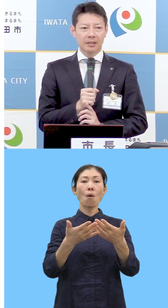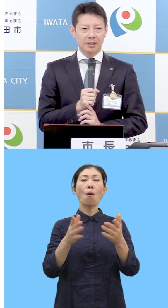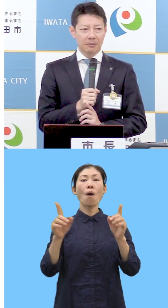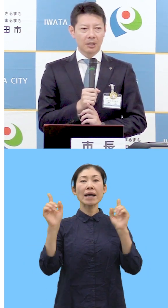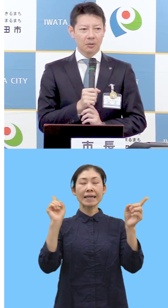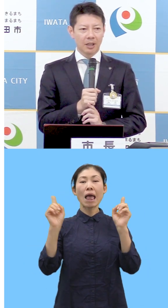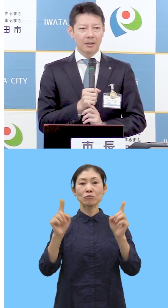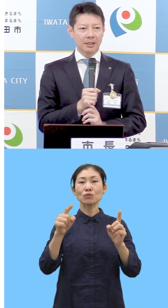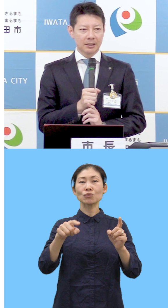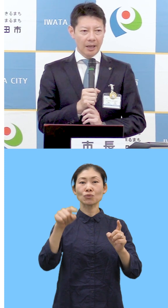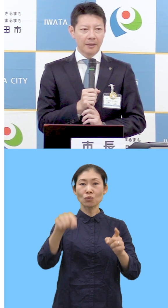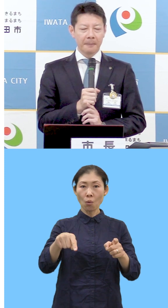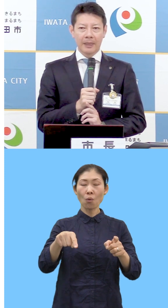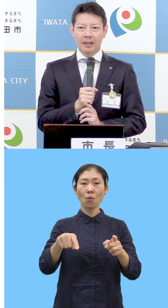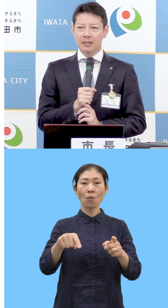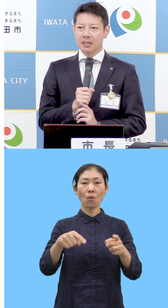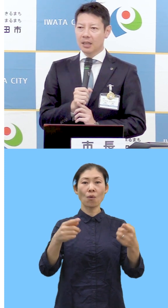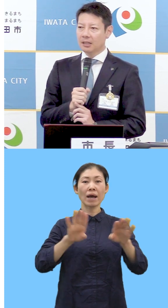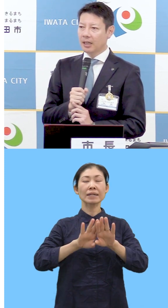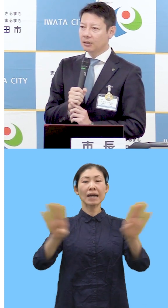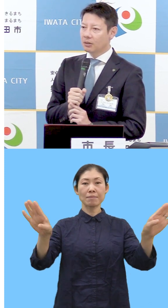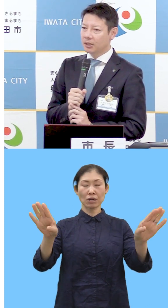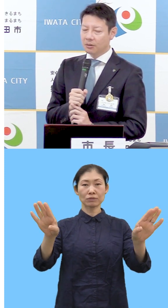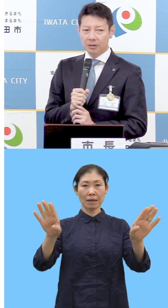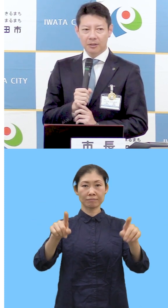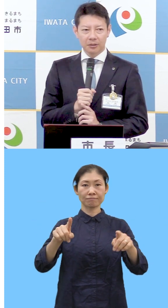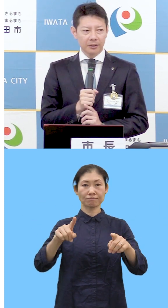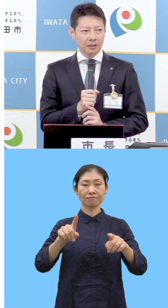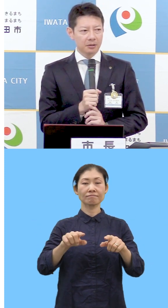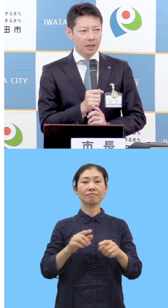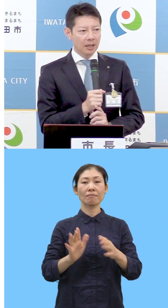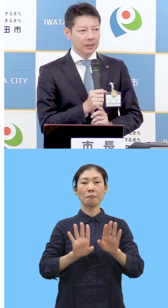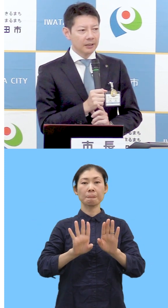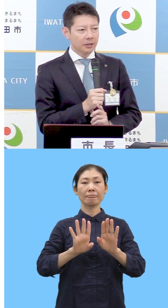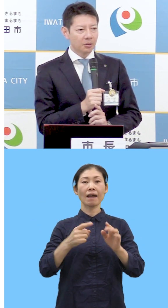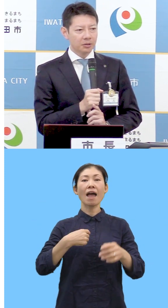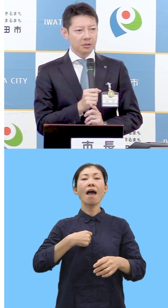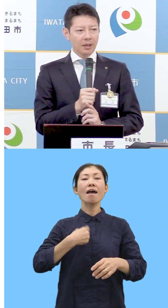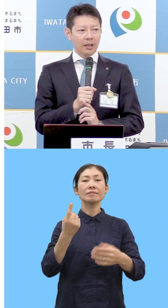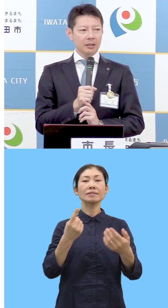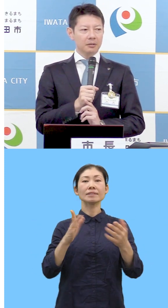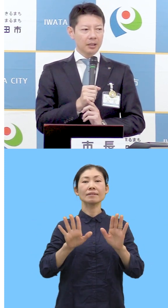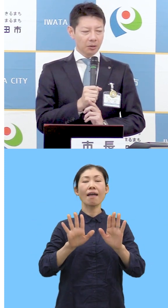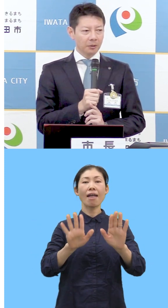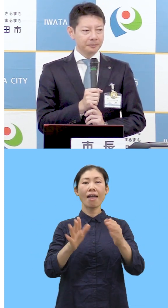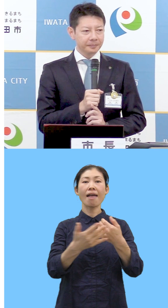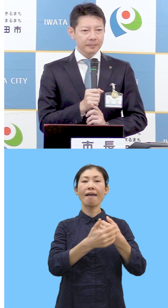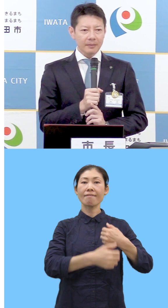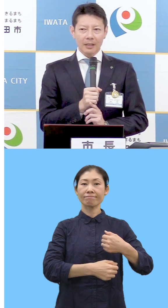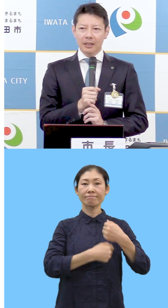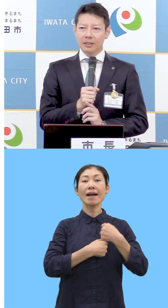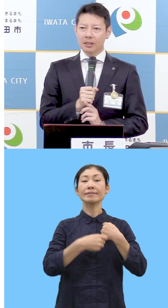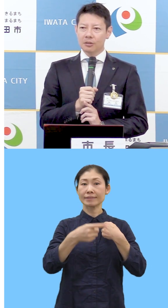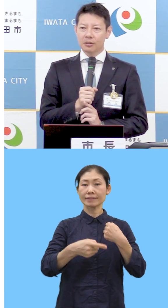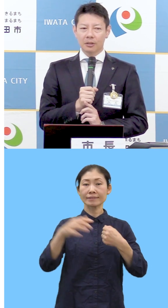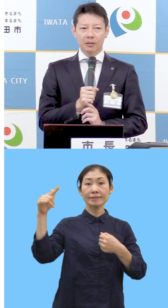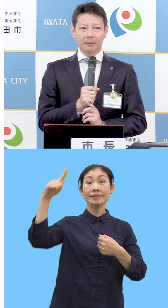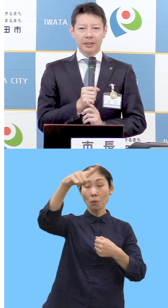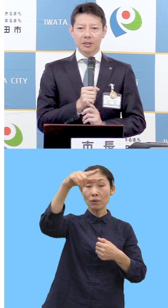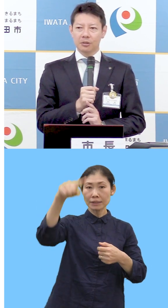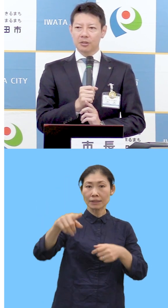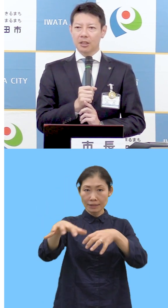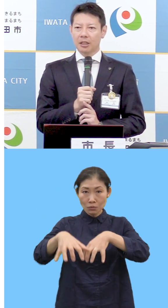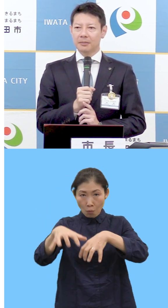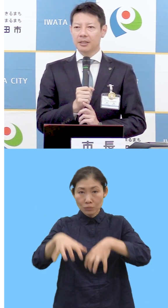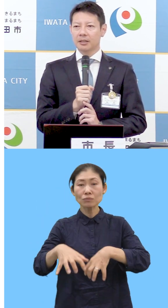ヤマハスタジアムで行われまして、自衛隊の飛行機は飛んでくるわ、恐竜はいるわと、